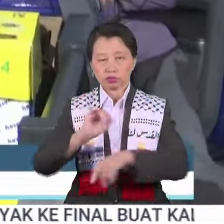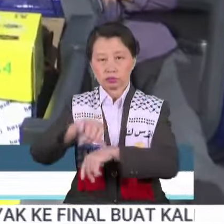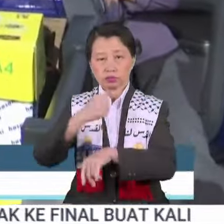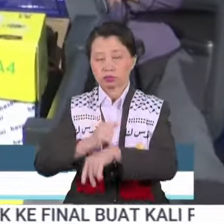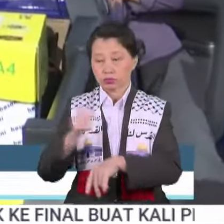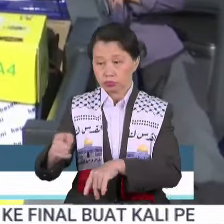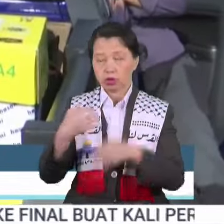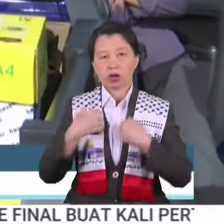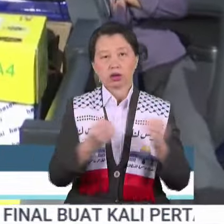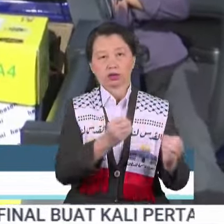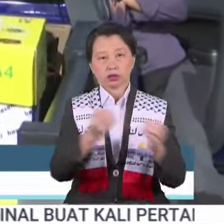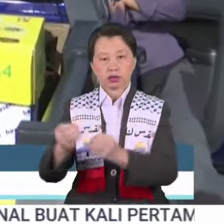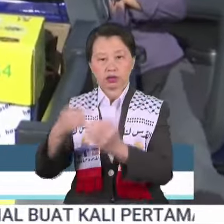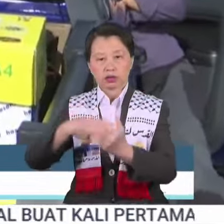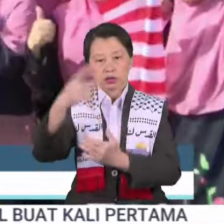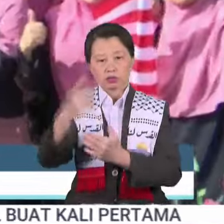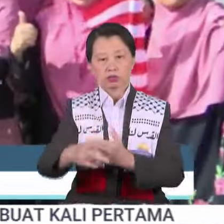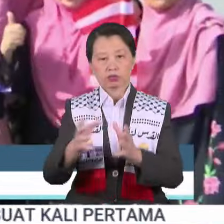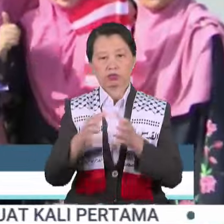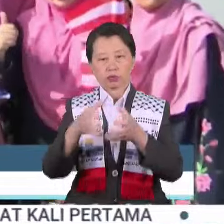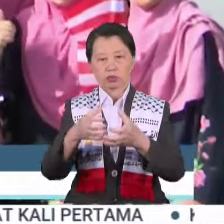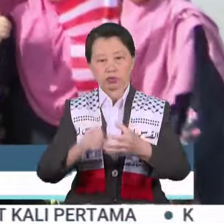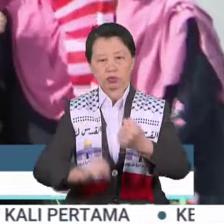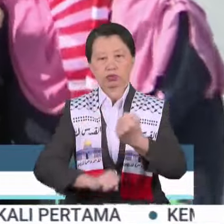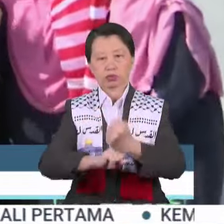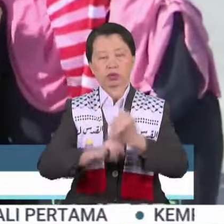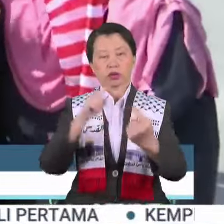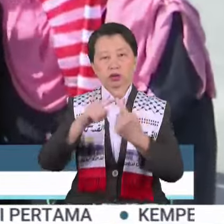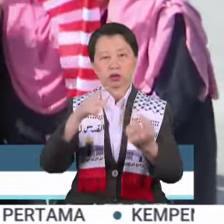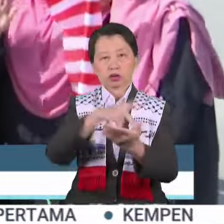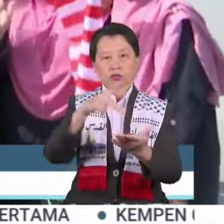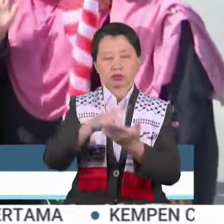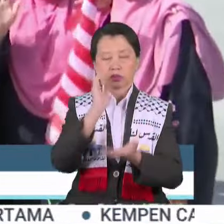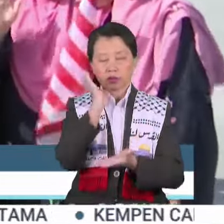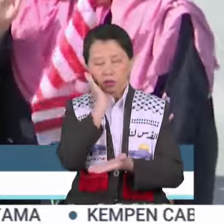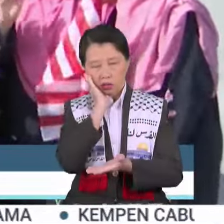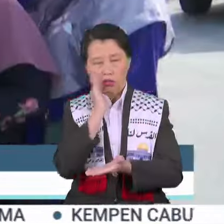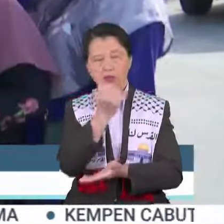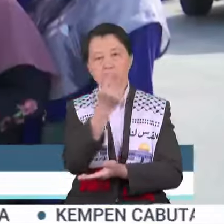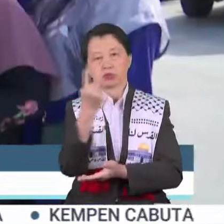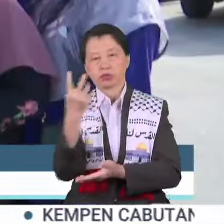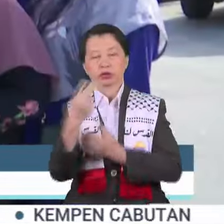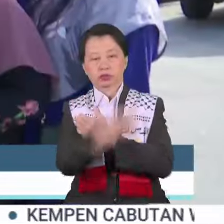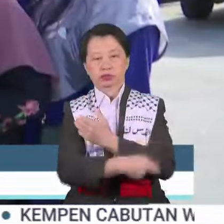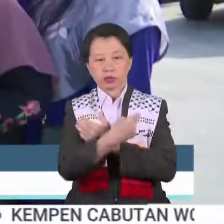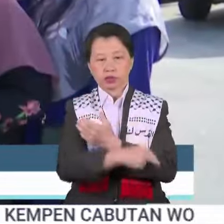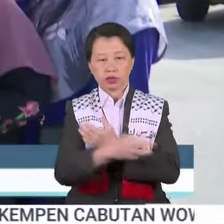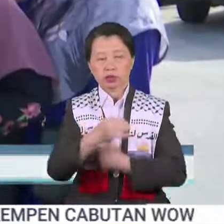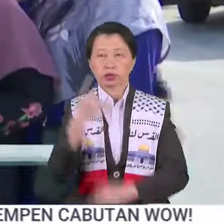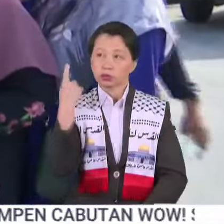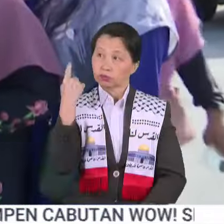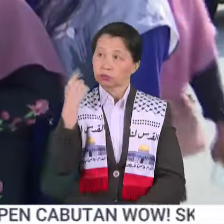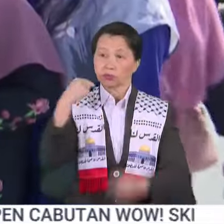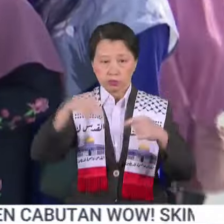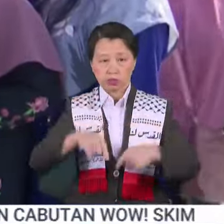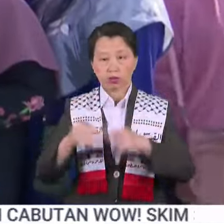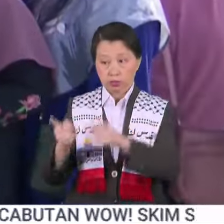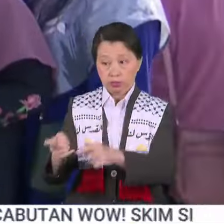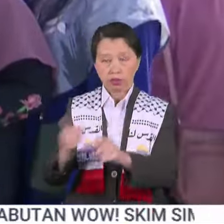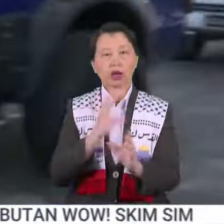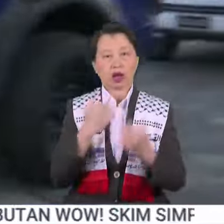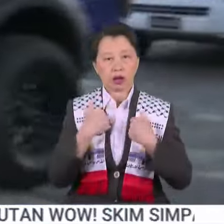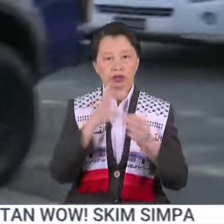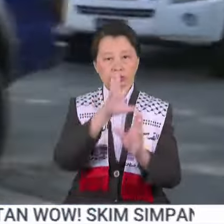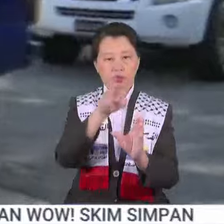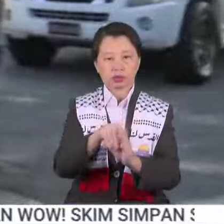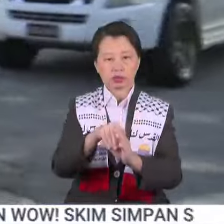turut menganjurkan program rombongan pengajian ke pusat tahfiz di beberapa negeri. Malah baru-baru ini mereka turut